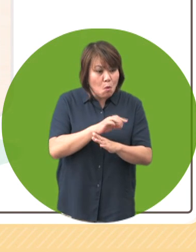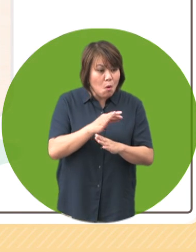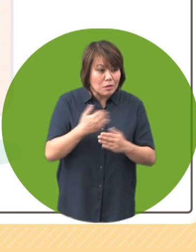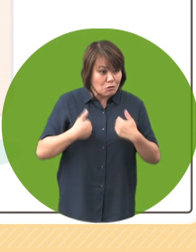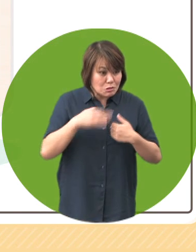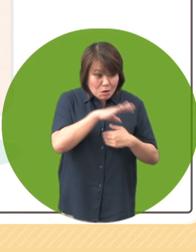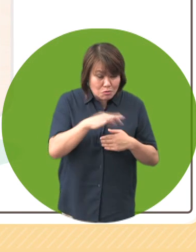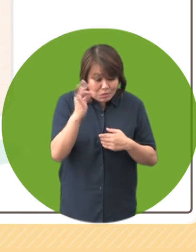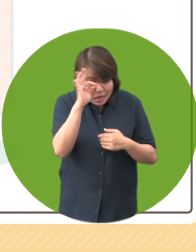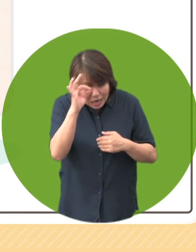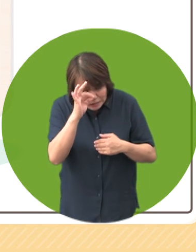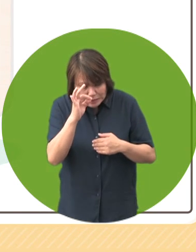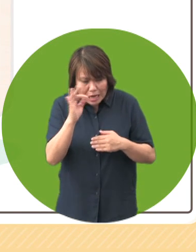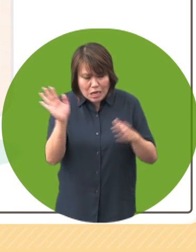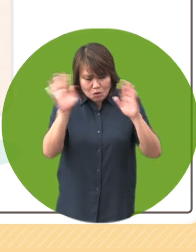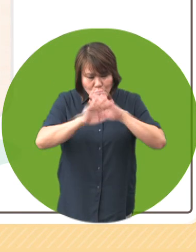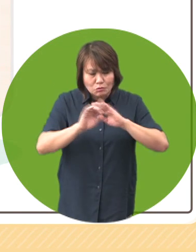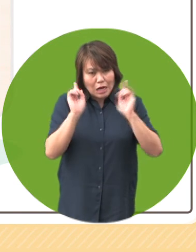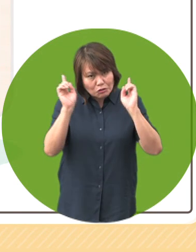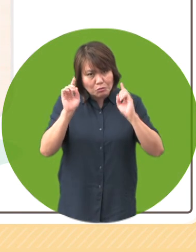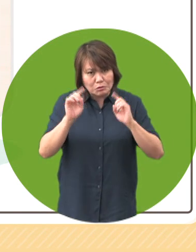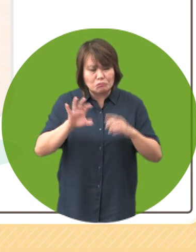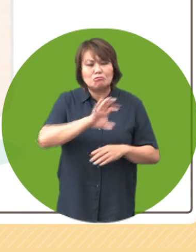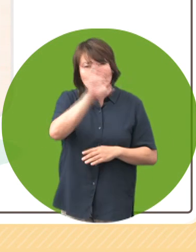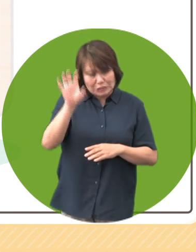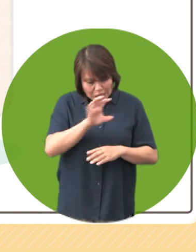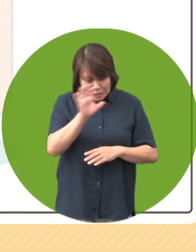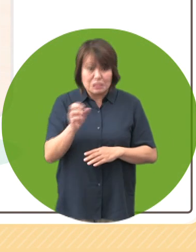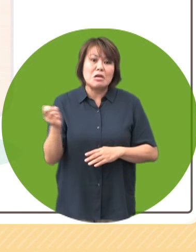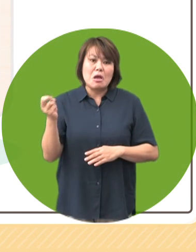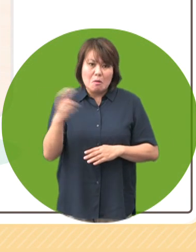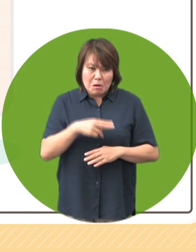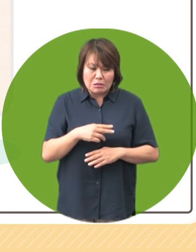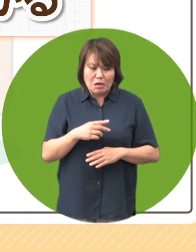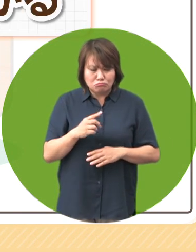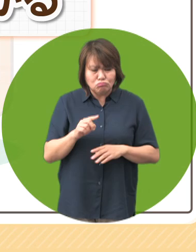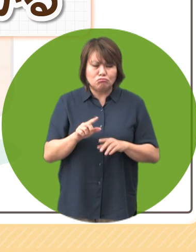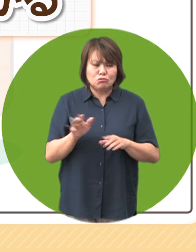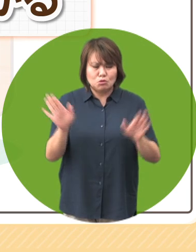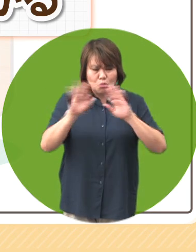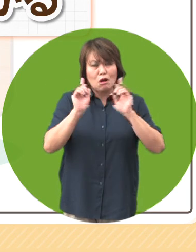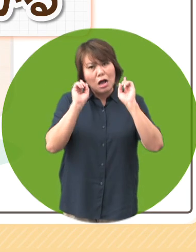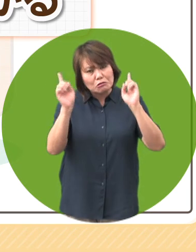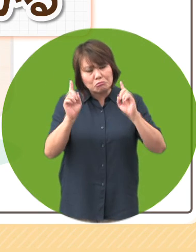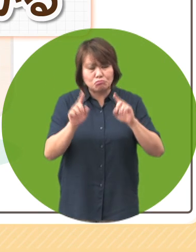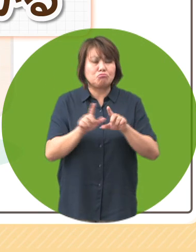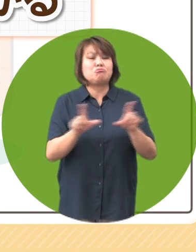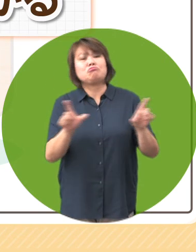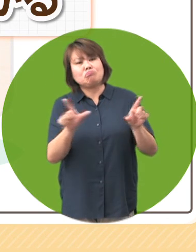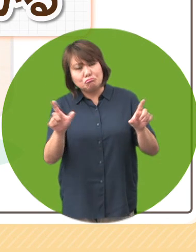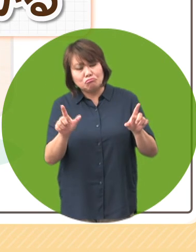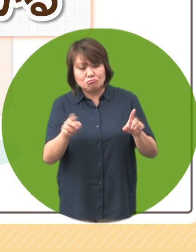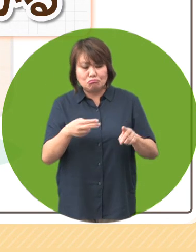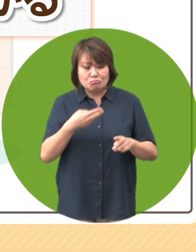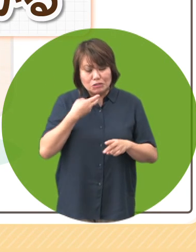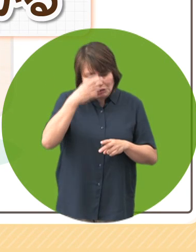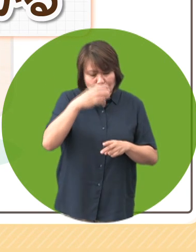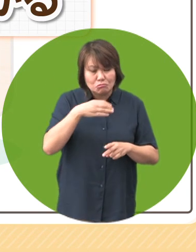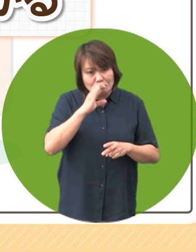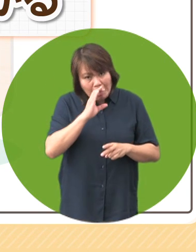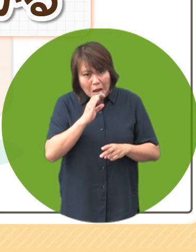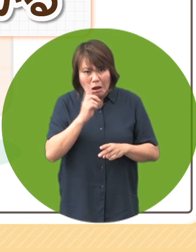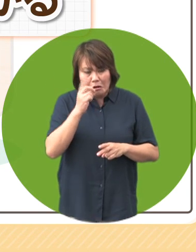繰り返すようになりますそして深夜配下への罪悪感が薄れ飲酒や喫煙などの不良行為に